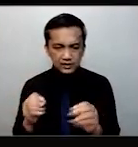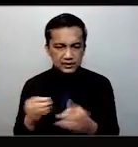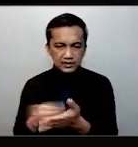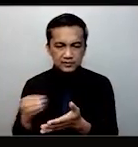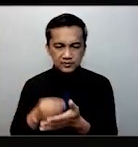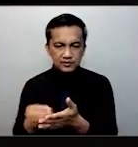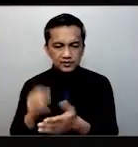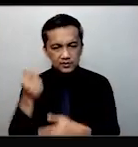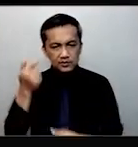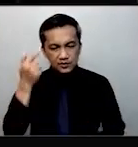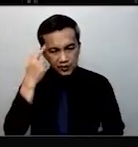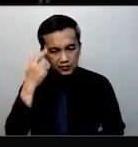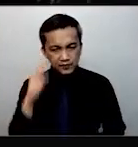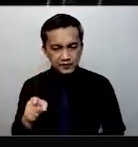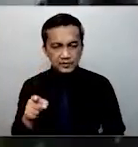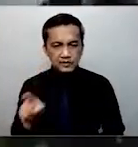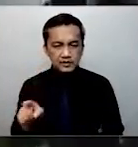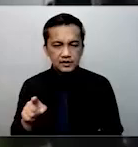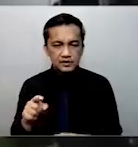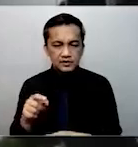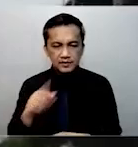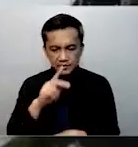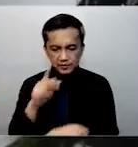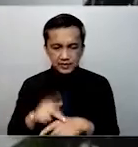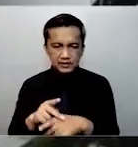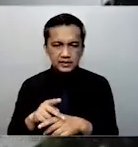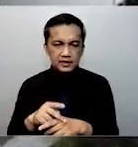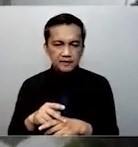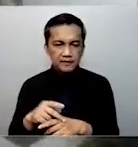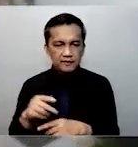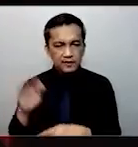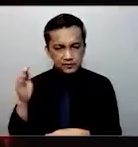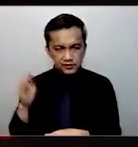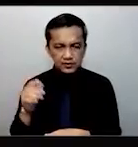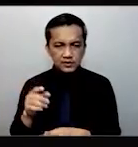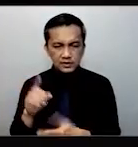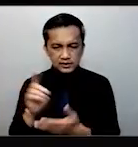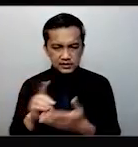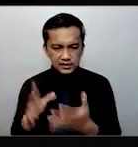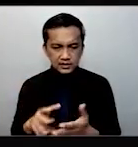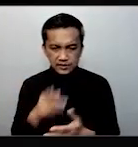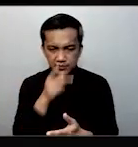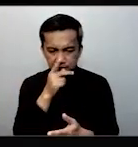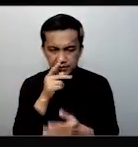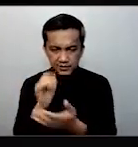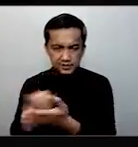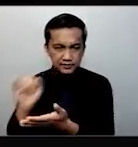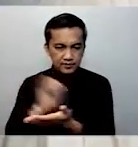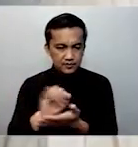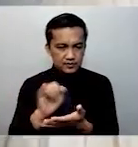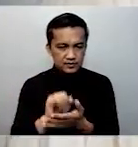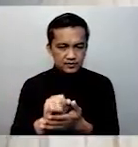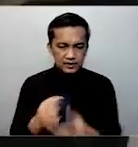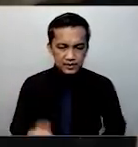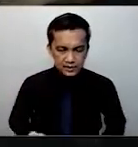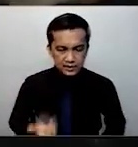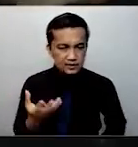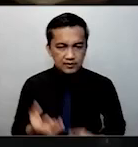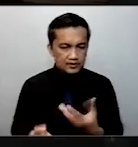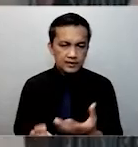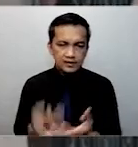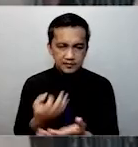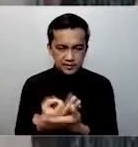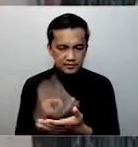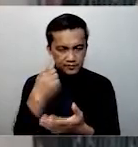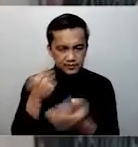ang gobyerno sa isang Pilipinas fashion show. Mga designer at private institutions daw ang naglabas ng pera para